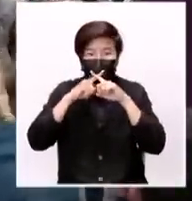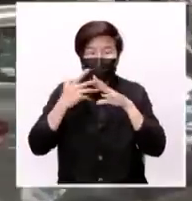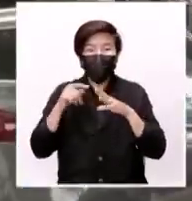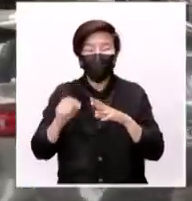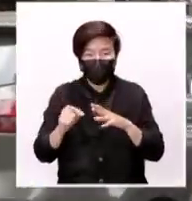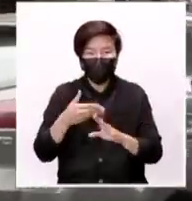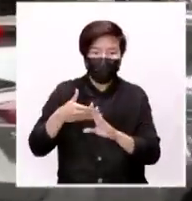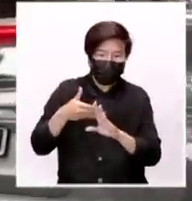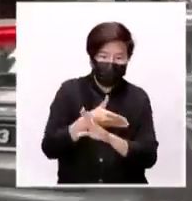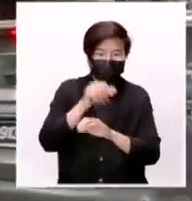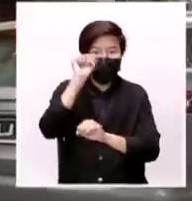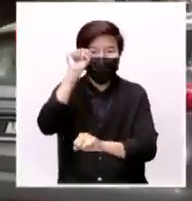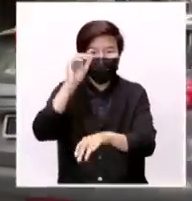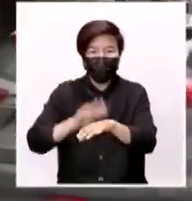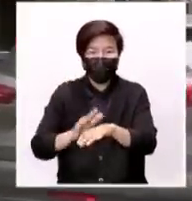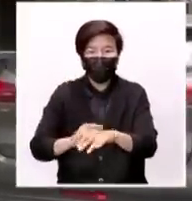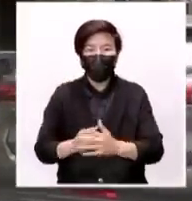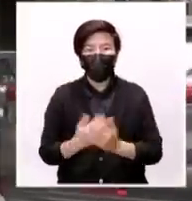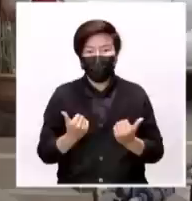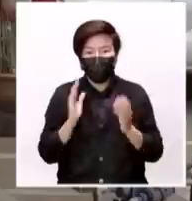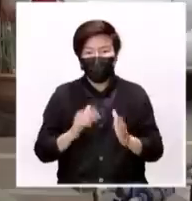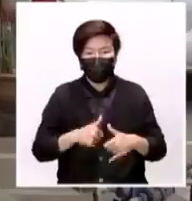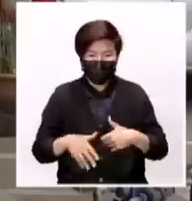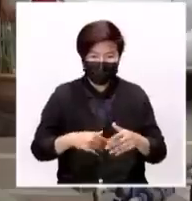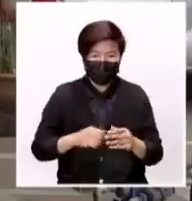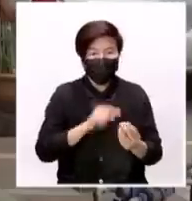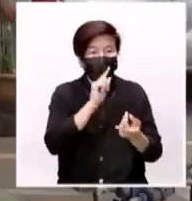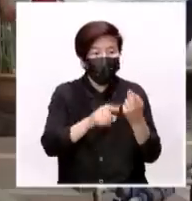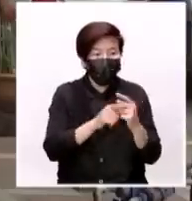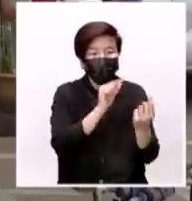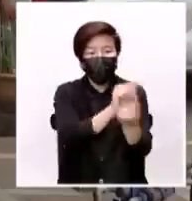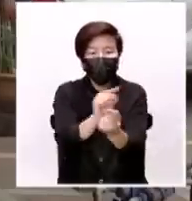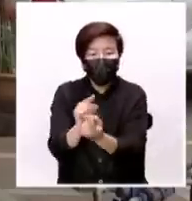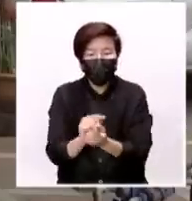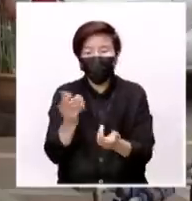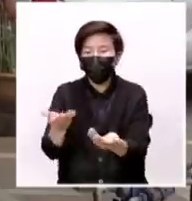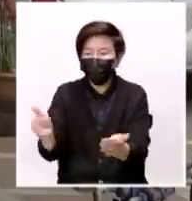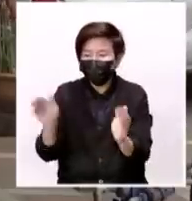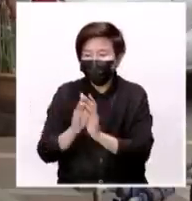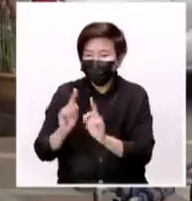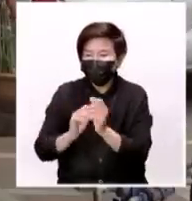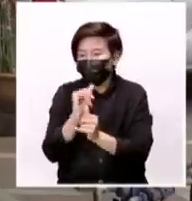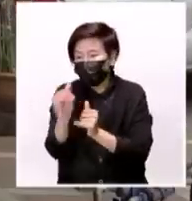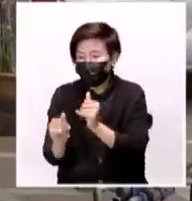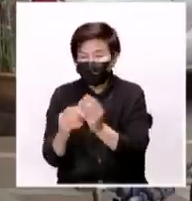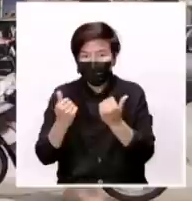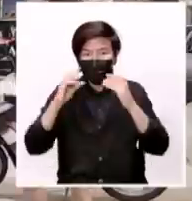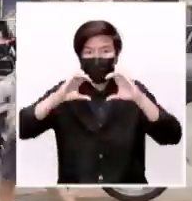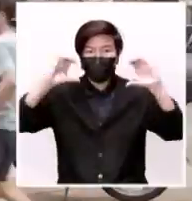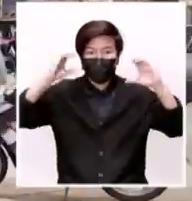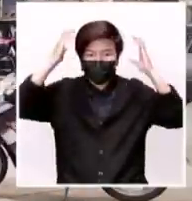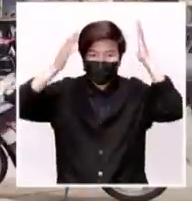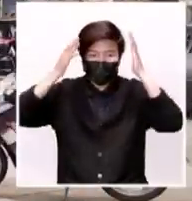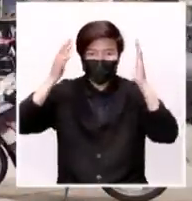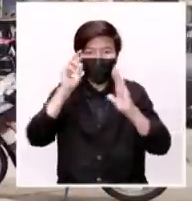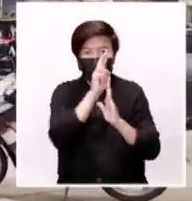ซึ่งปกติแล้วในช่วงเวลานี้ผู้คนก็จะเดินทางไปพบปะเพื่อนครอบครัวนะคะทำให้ทางการมาเลเซียต้องออกกฎใหม่เดี๋ยวเรา